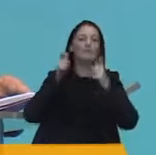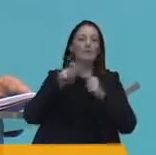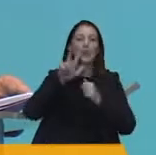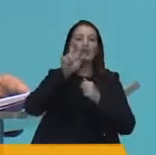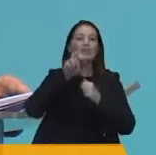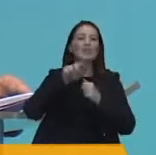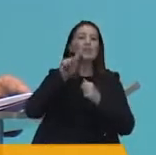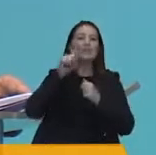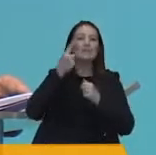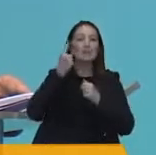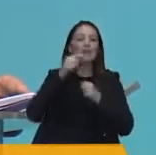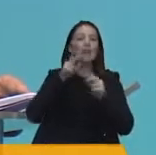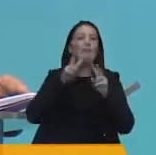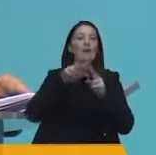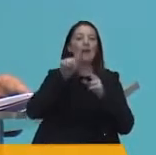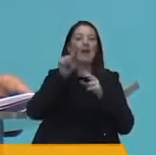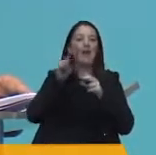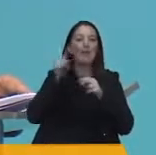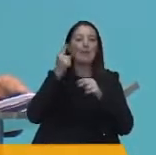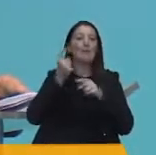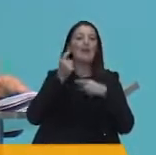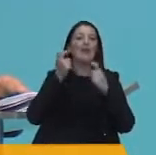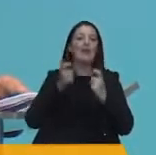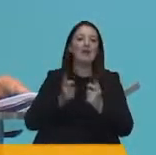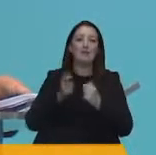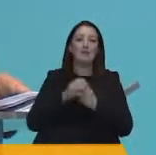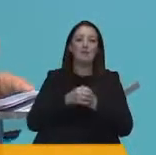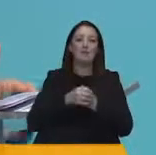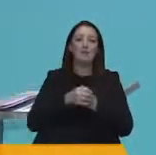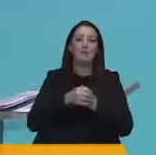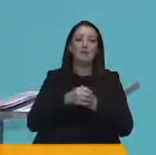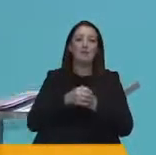38 bin metrekarelik bir alan.